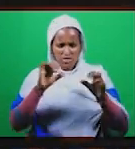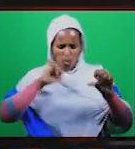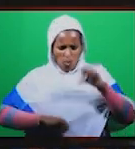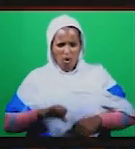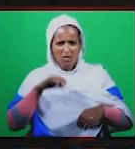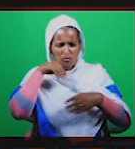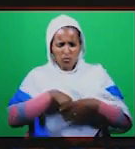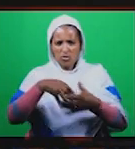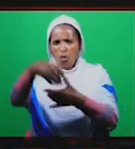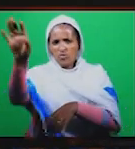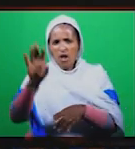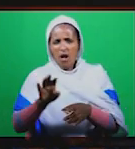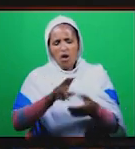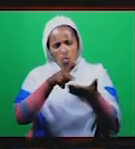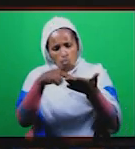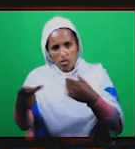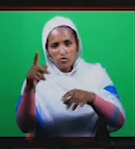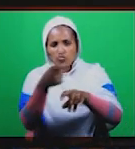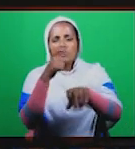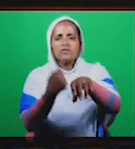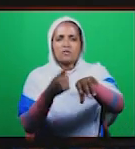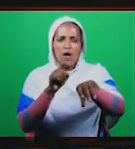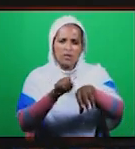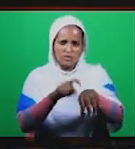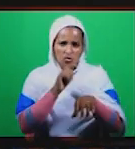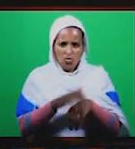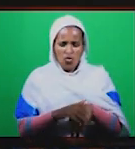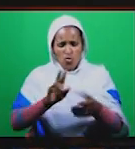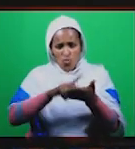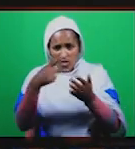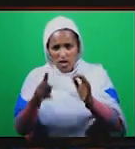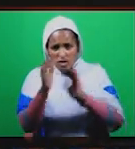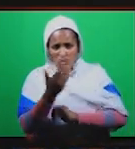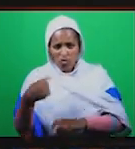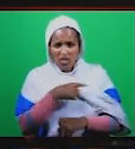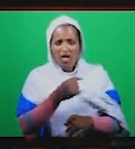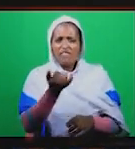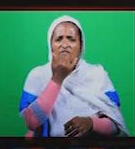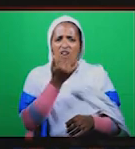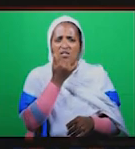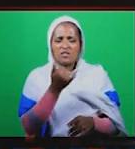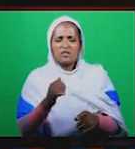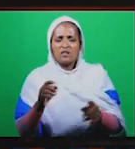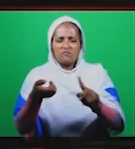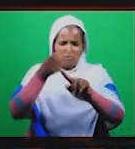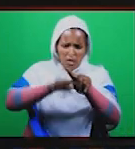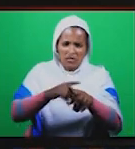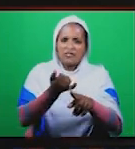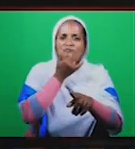እናረጋለን? ጥላቻ እንዳያድርባችሁ፣ ክፋት እንዳያድርባችሁ፣ ተንኮል እንዳያድርባችሁ። ውድቀታችሁ የሚሆን ያኔ